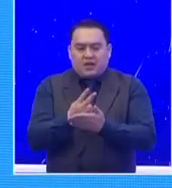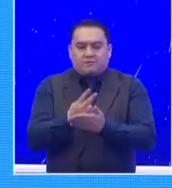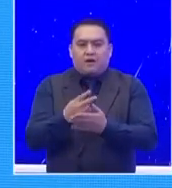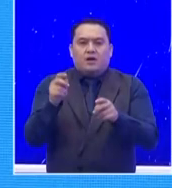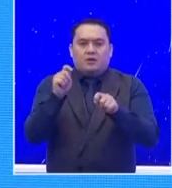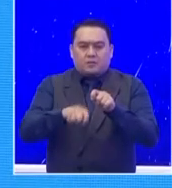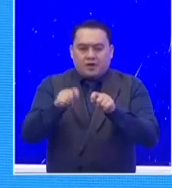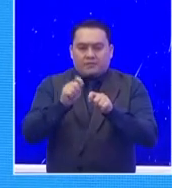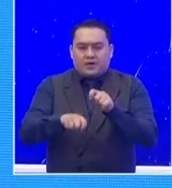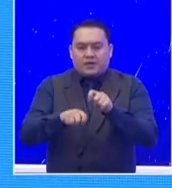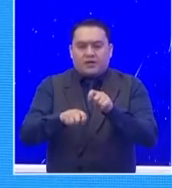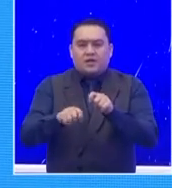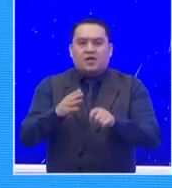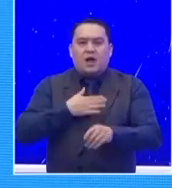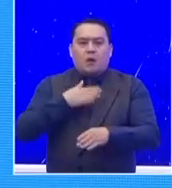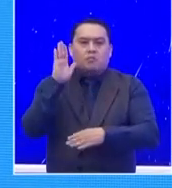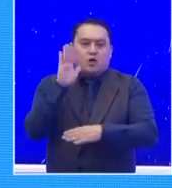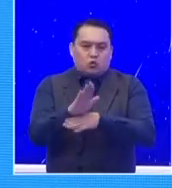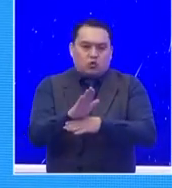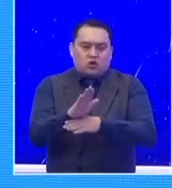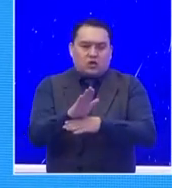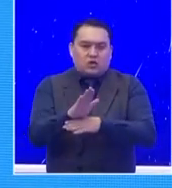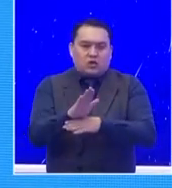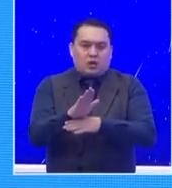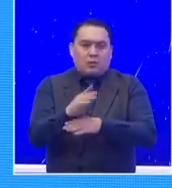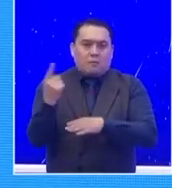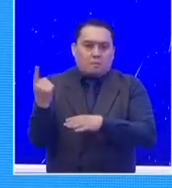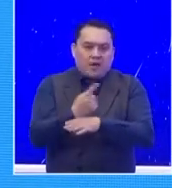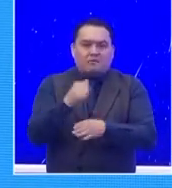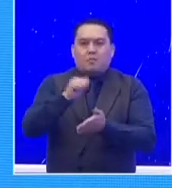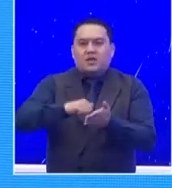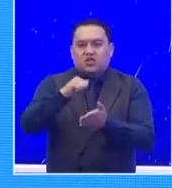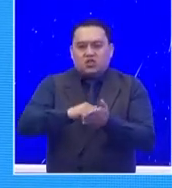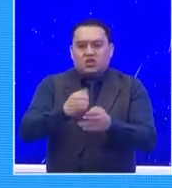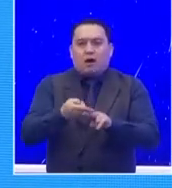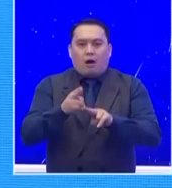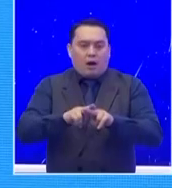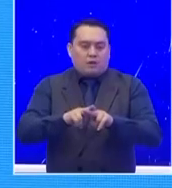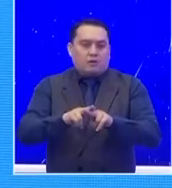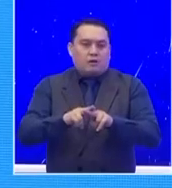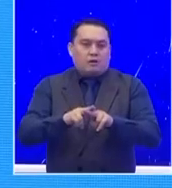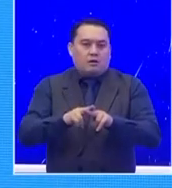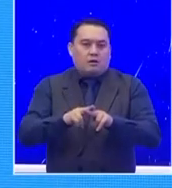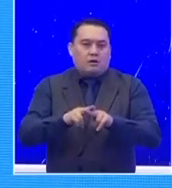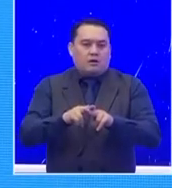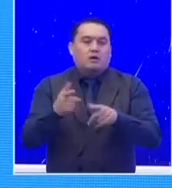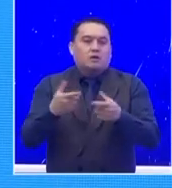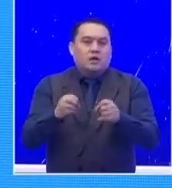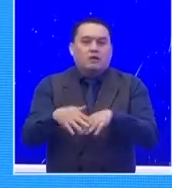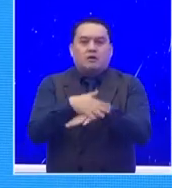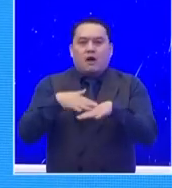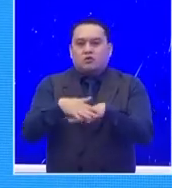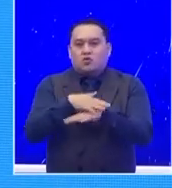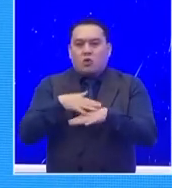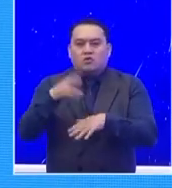данную ситуацию. Я дал поручение. Первая причина – это где население много